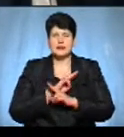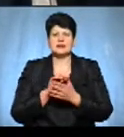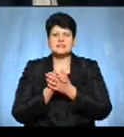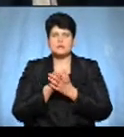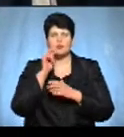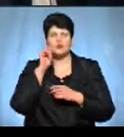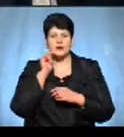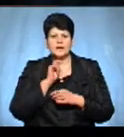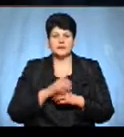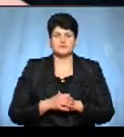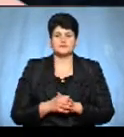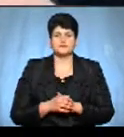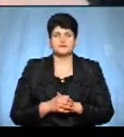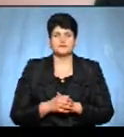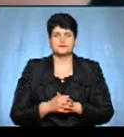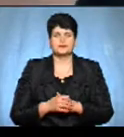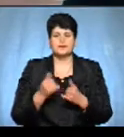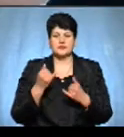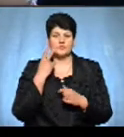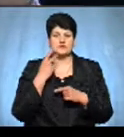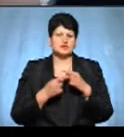мир в Україні.